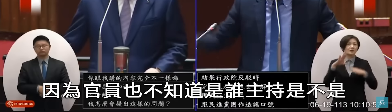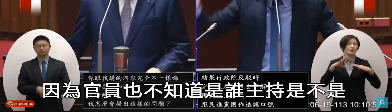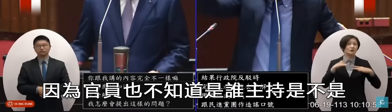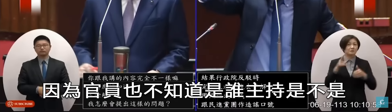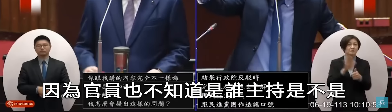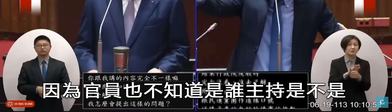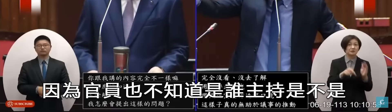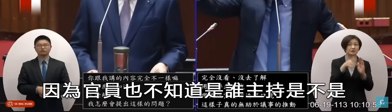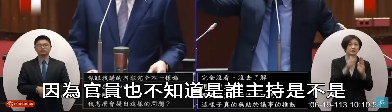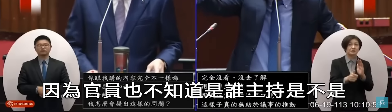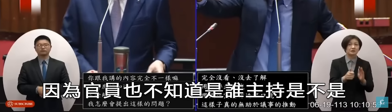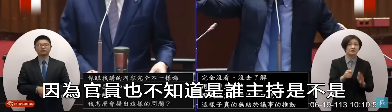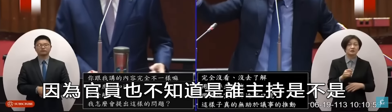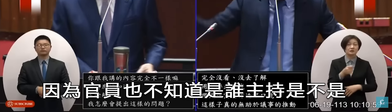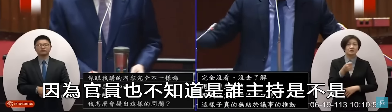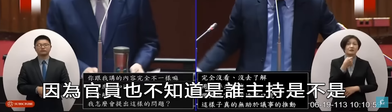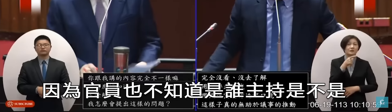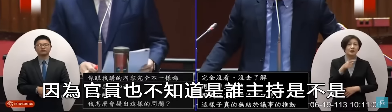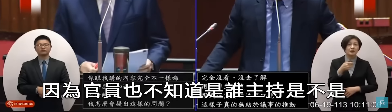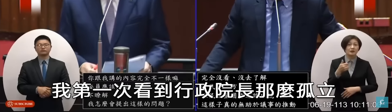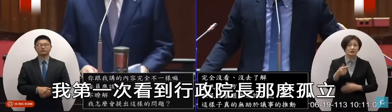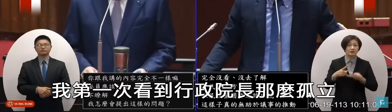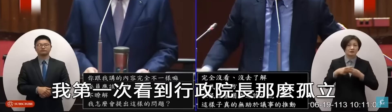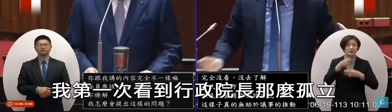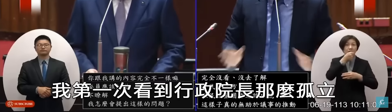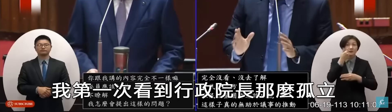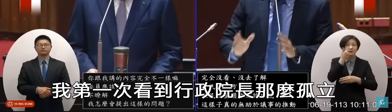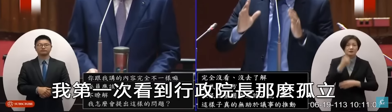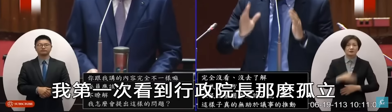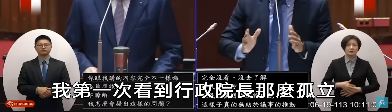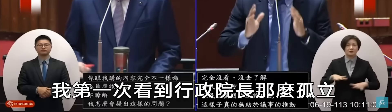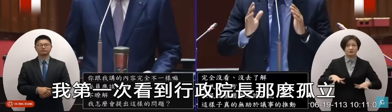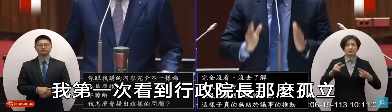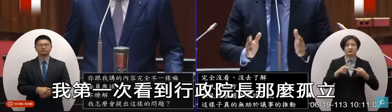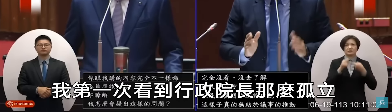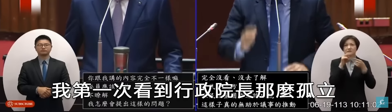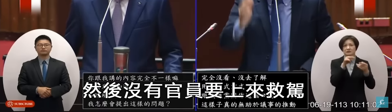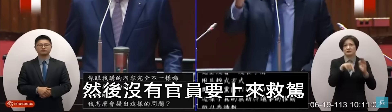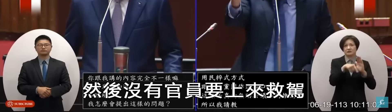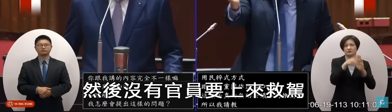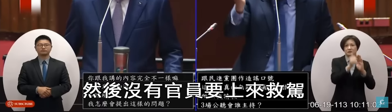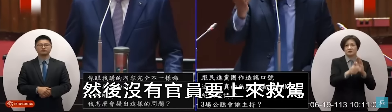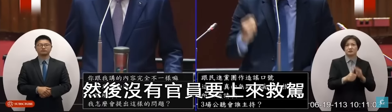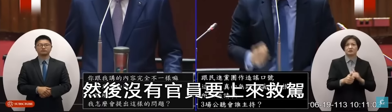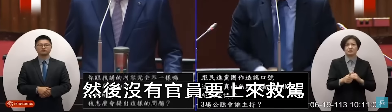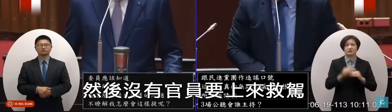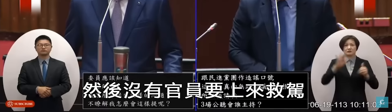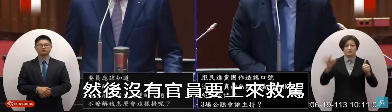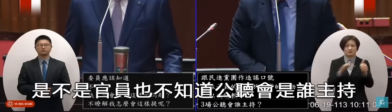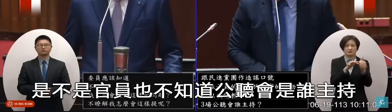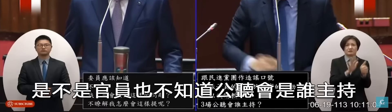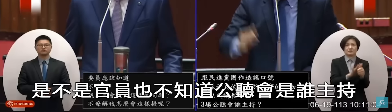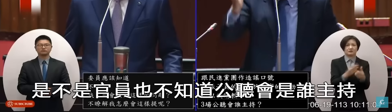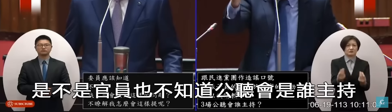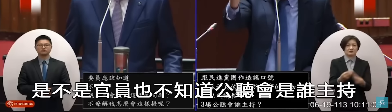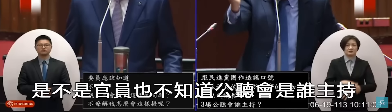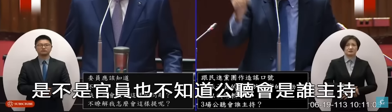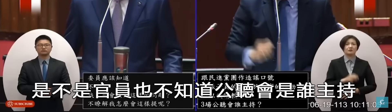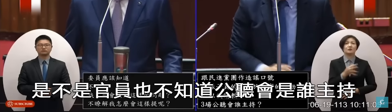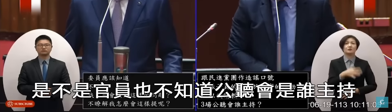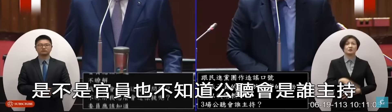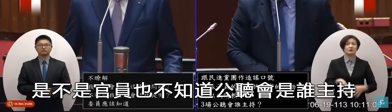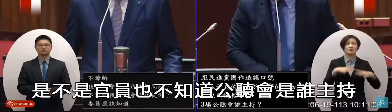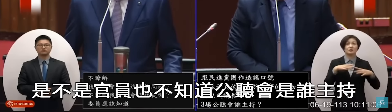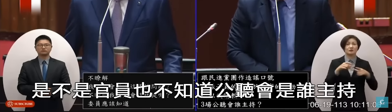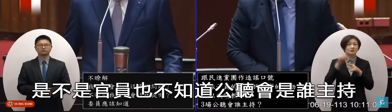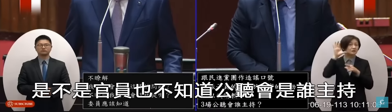驾，因为官员也不知道是谁主持，是不是？我第一次看到行政院长那么孤立，然后没有官员要上来救驾，是不是官员也不知道公